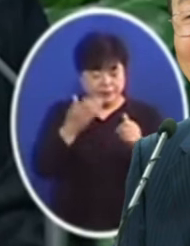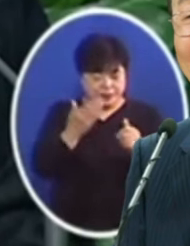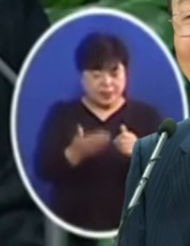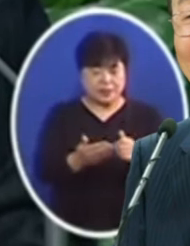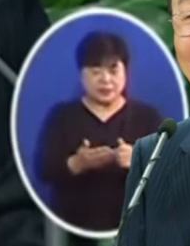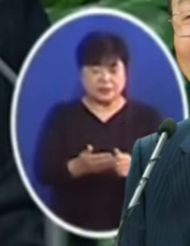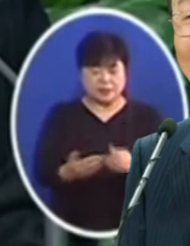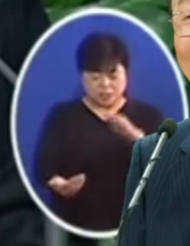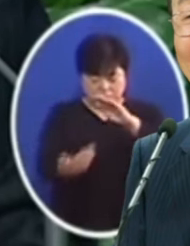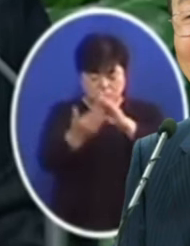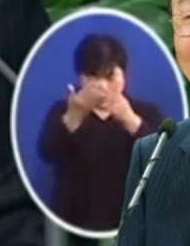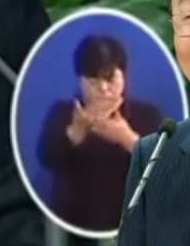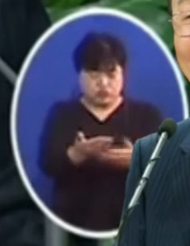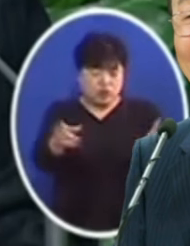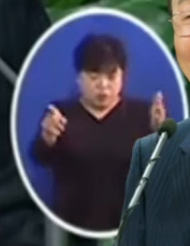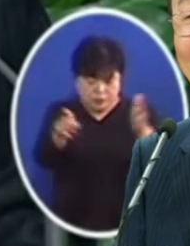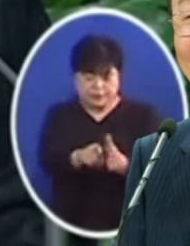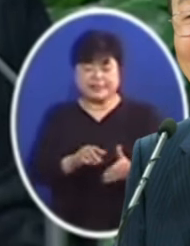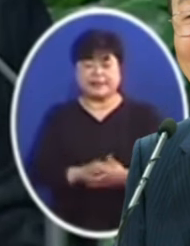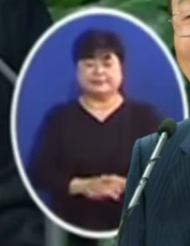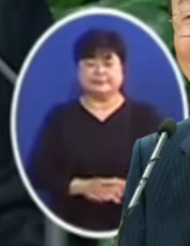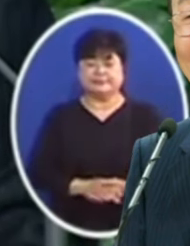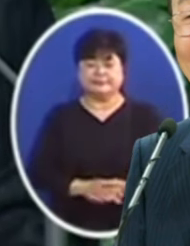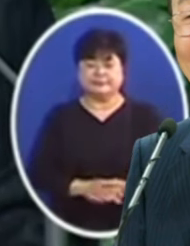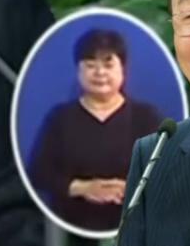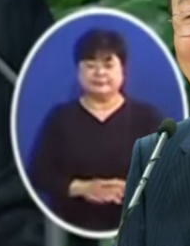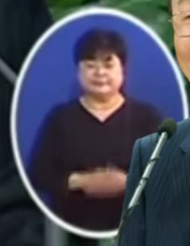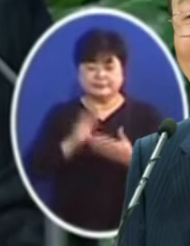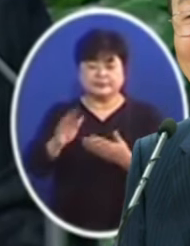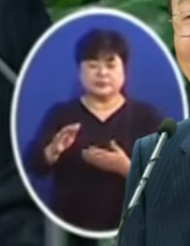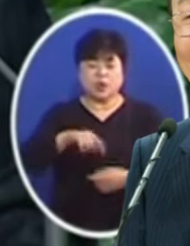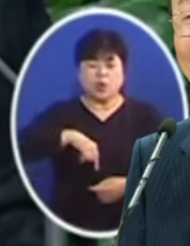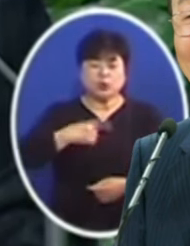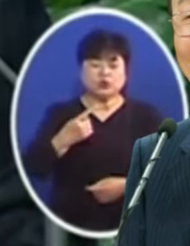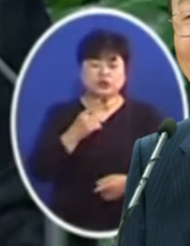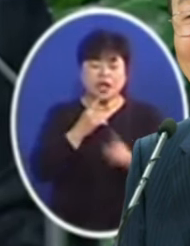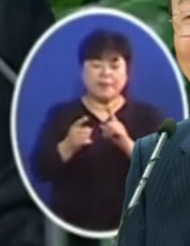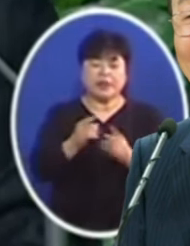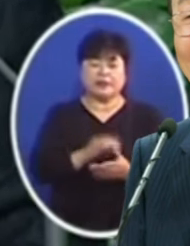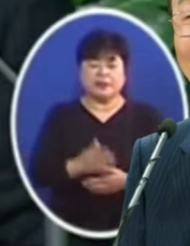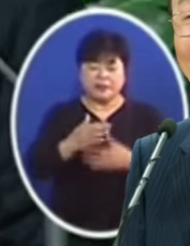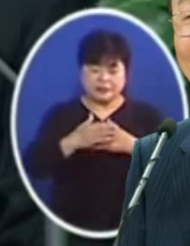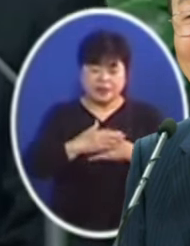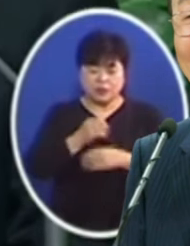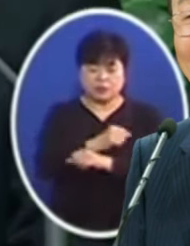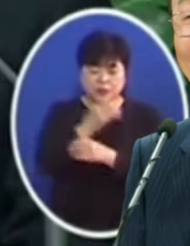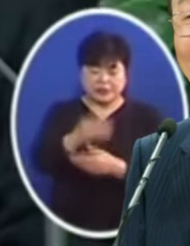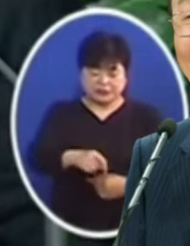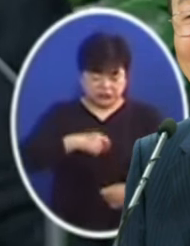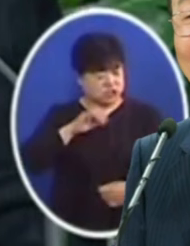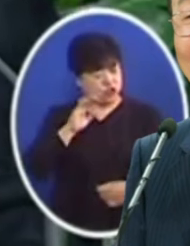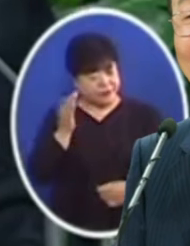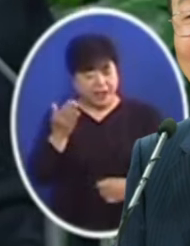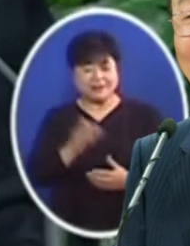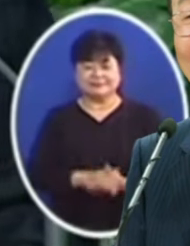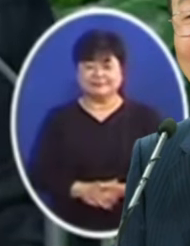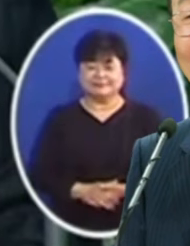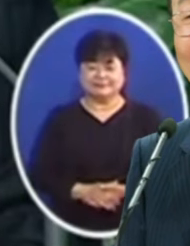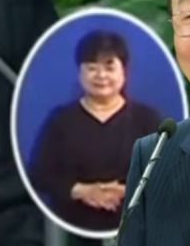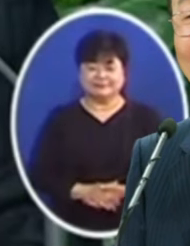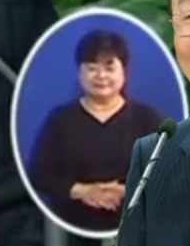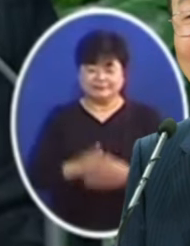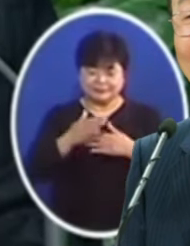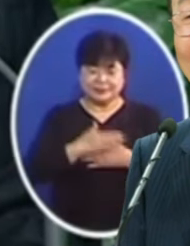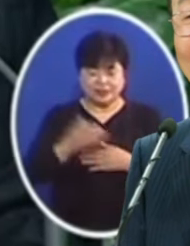하나님께서 이 일을 내게 이루어 주심을 믿습니다. 그리고 내 혼자 내가 늘 말 중얼거립니다. 나는 용서받은 의인이 되었다.